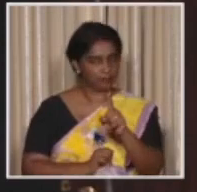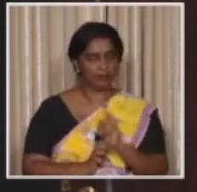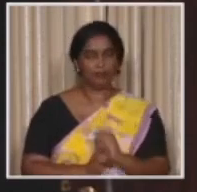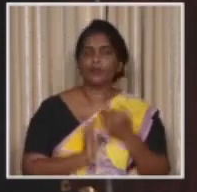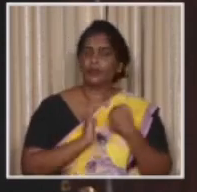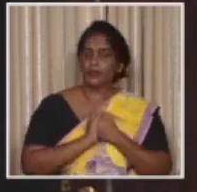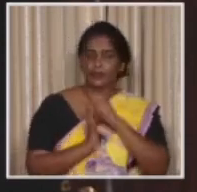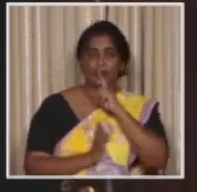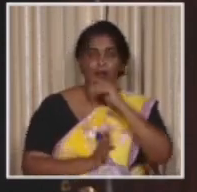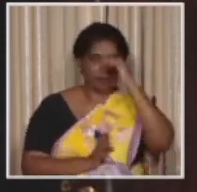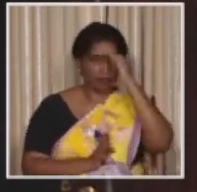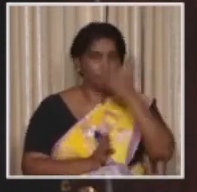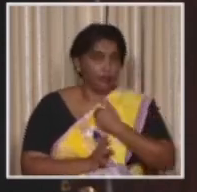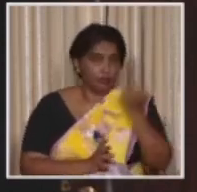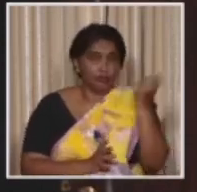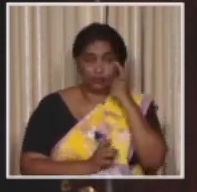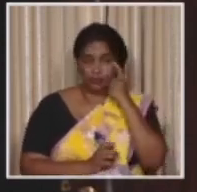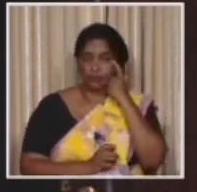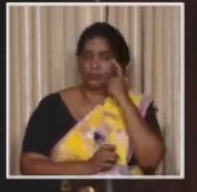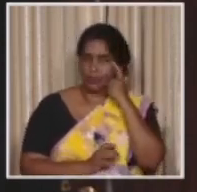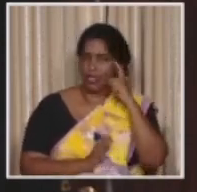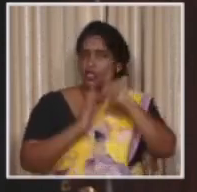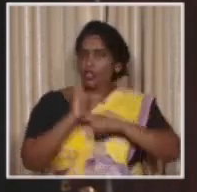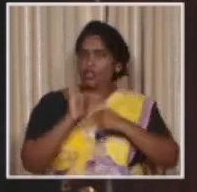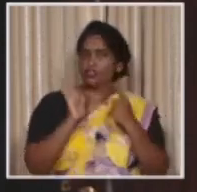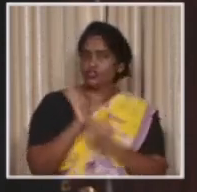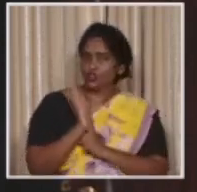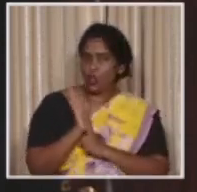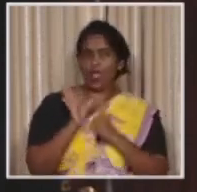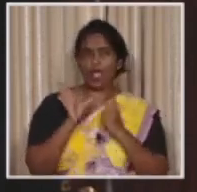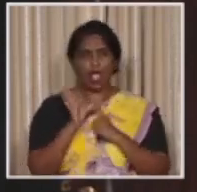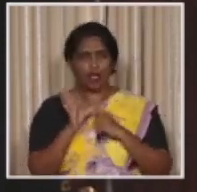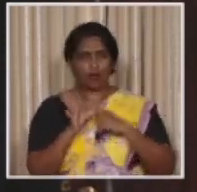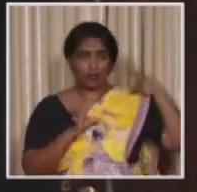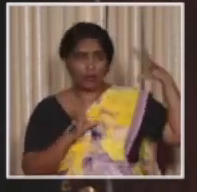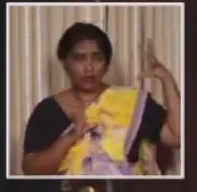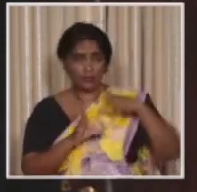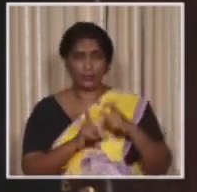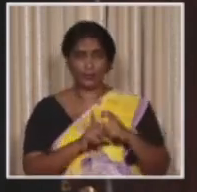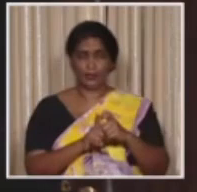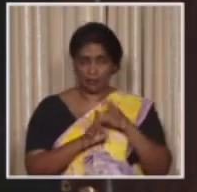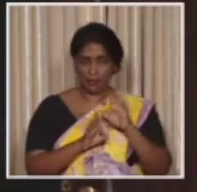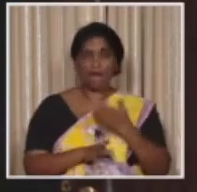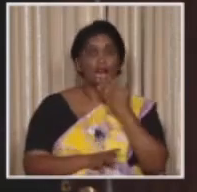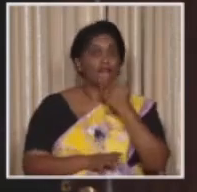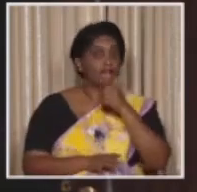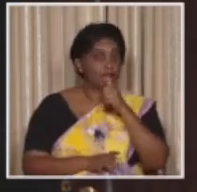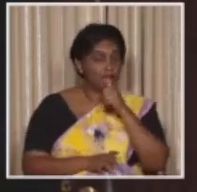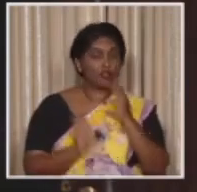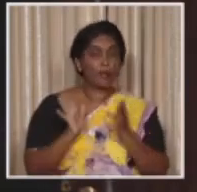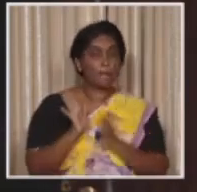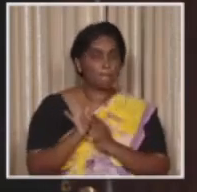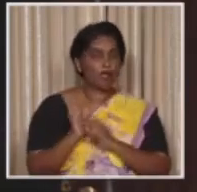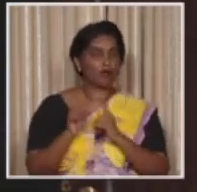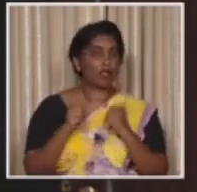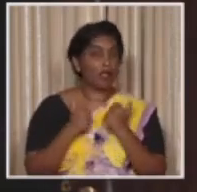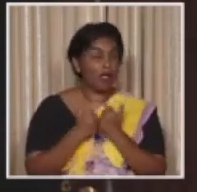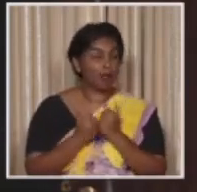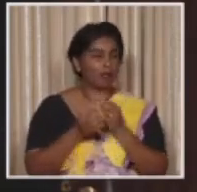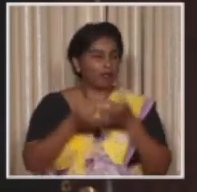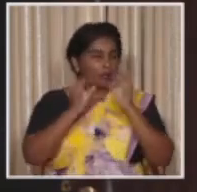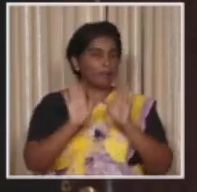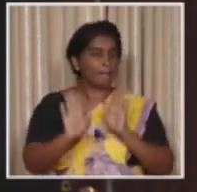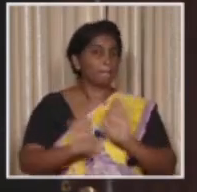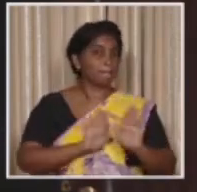කරු කතානායකතුමනි අපි දන්නවා ජූලි අගෝස්තු නියගයට මුහුණ දෙන්න වතුර ටික මාර්තු අප්‍රේල් හරියට